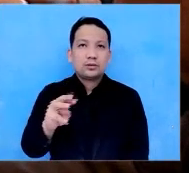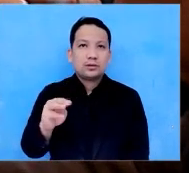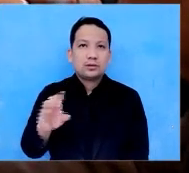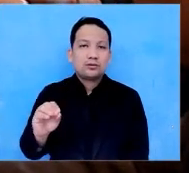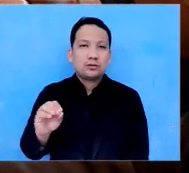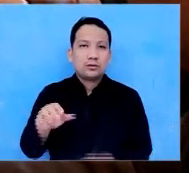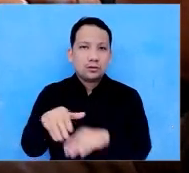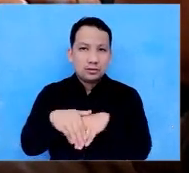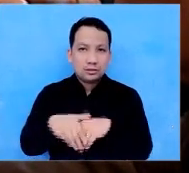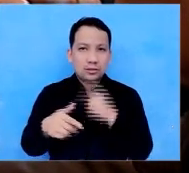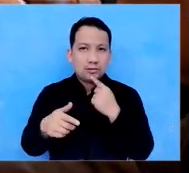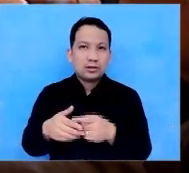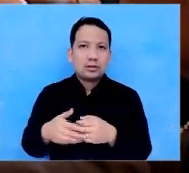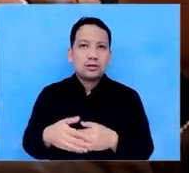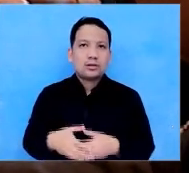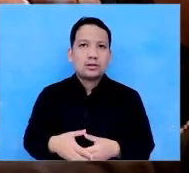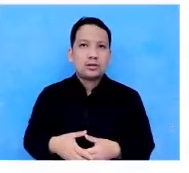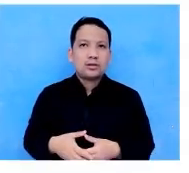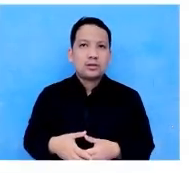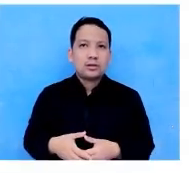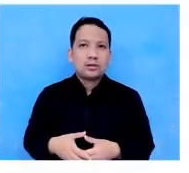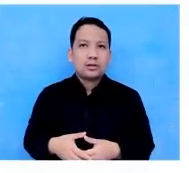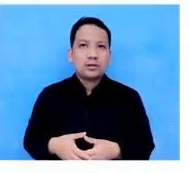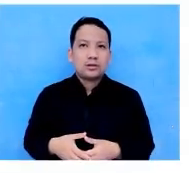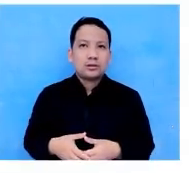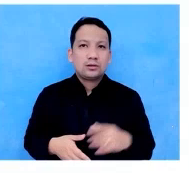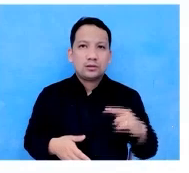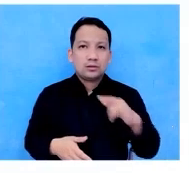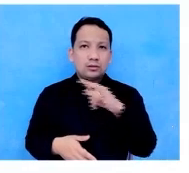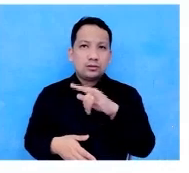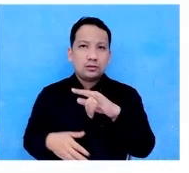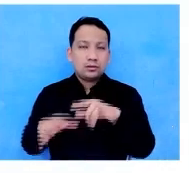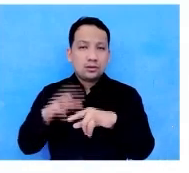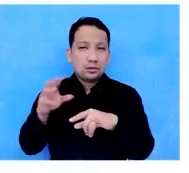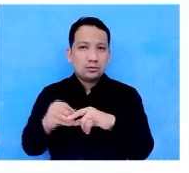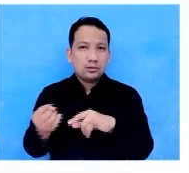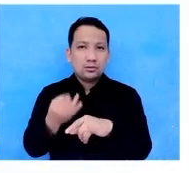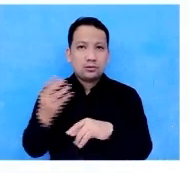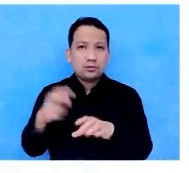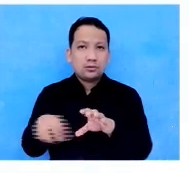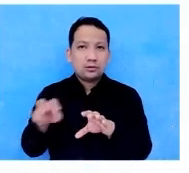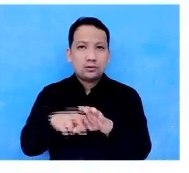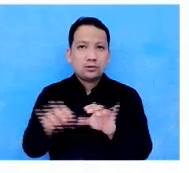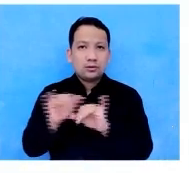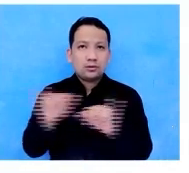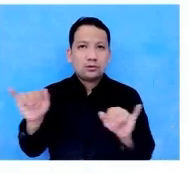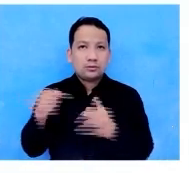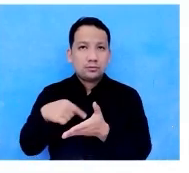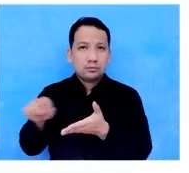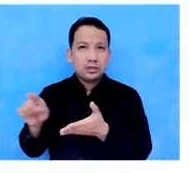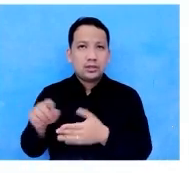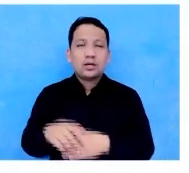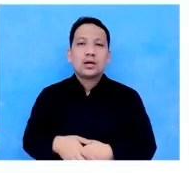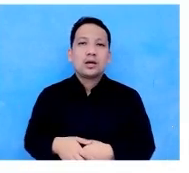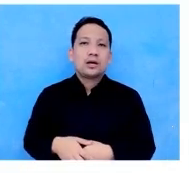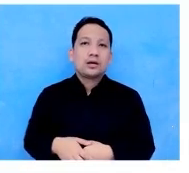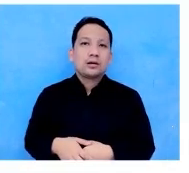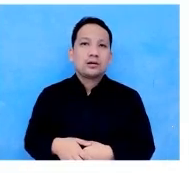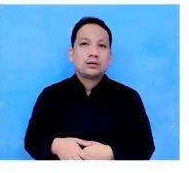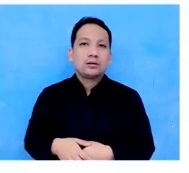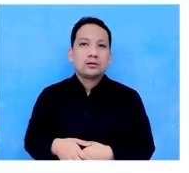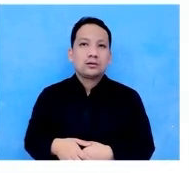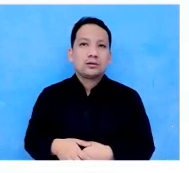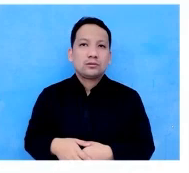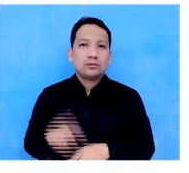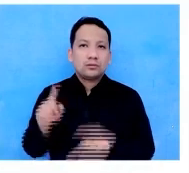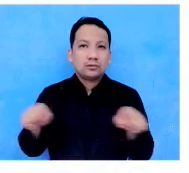ni PBBM, in regards of the plane, kahit naman ilan ang isakay mo yan, pareho lang ibabayad mo. So it doesn't make any difference